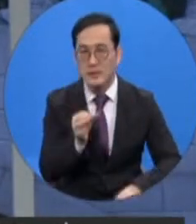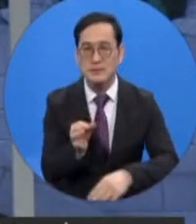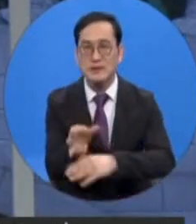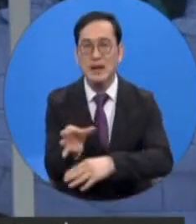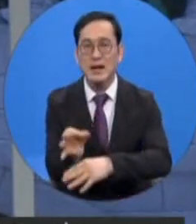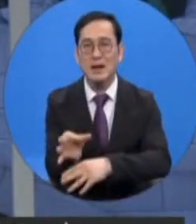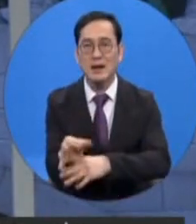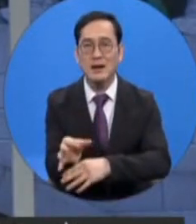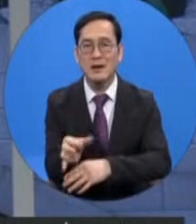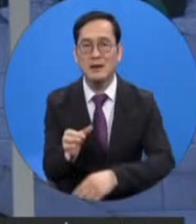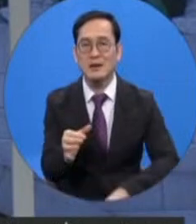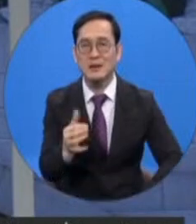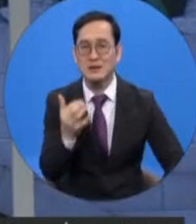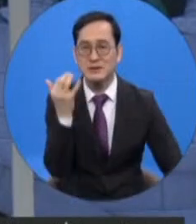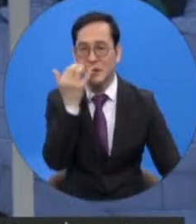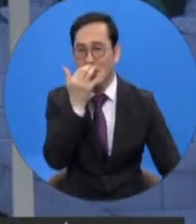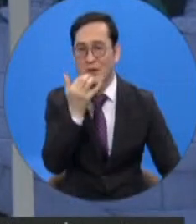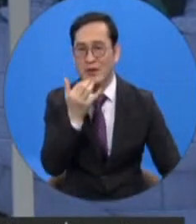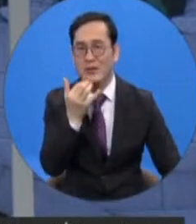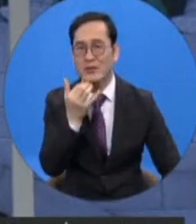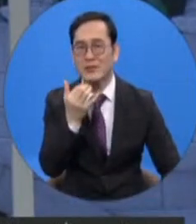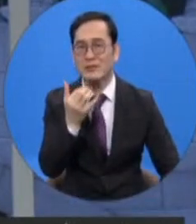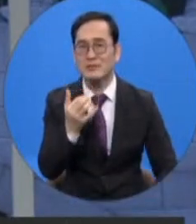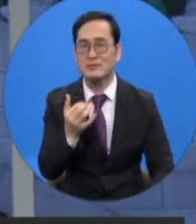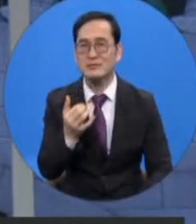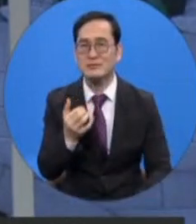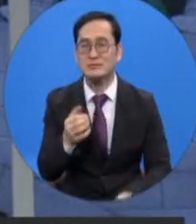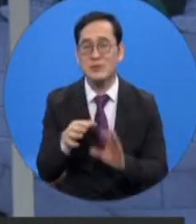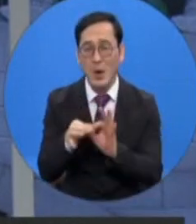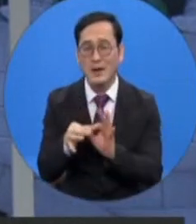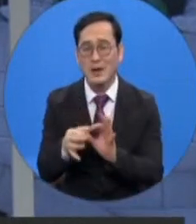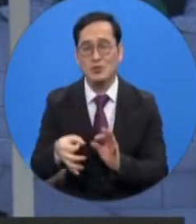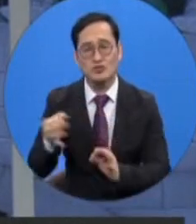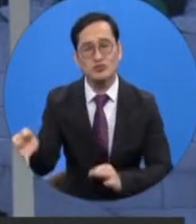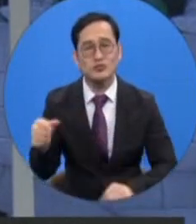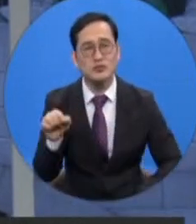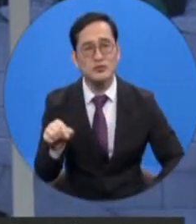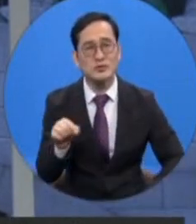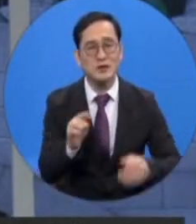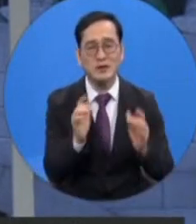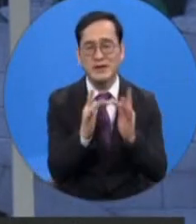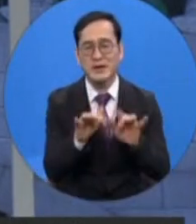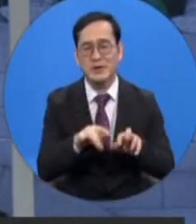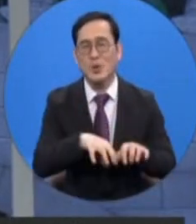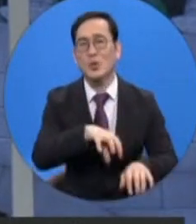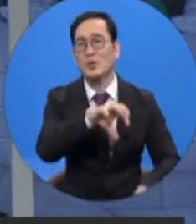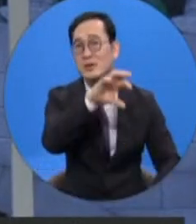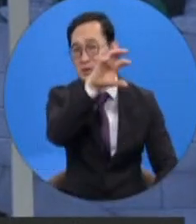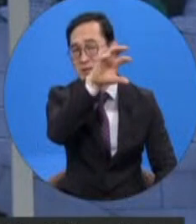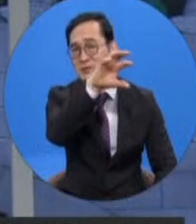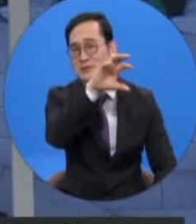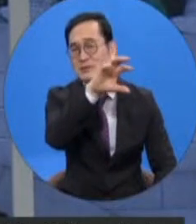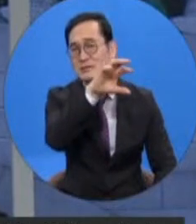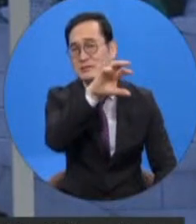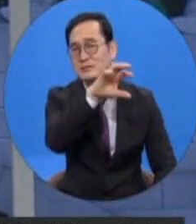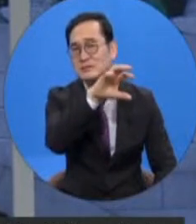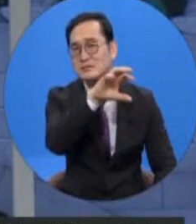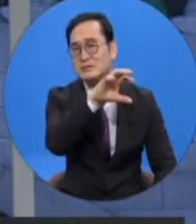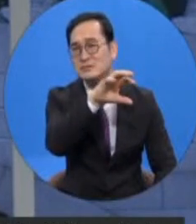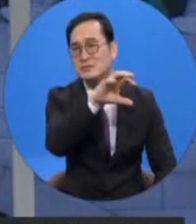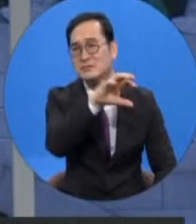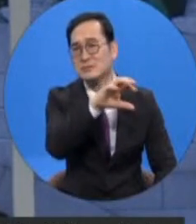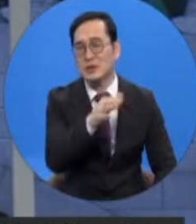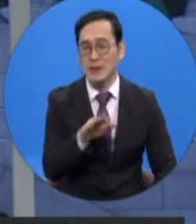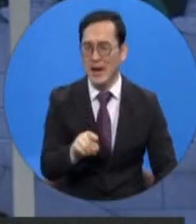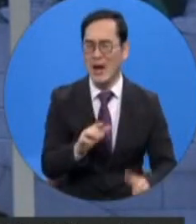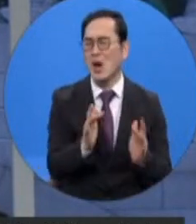후기 글을 올렸고 이 사실을 민주당도 인정을 했습니다. 그런데 과연 성매매를